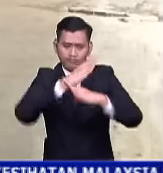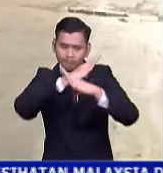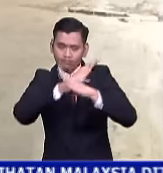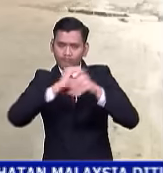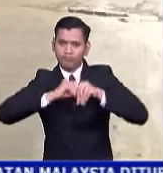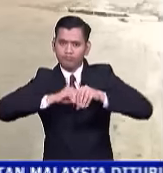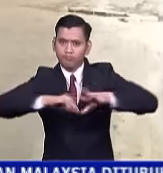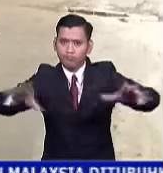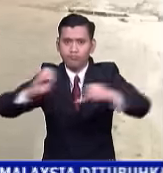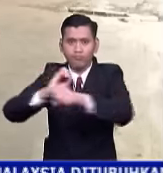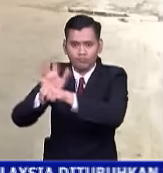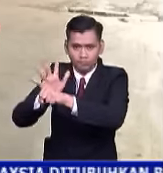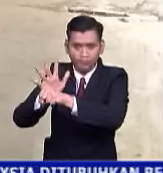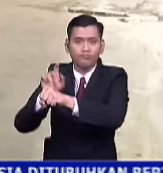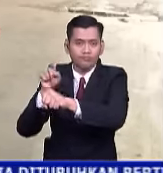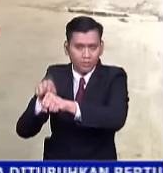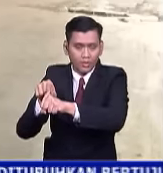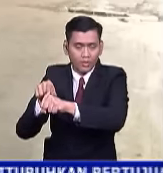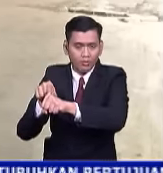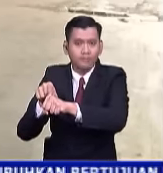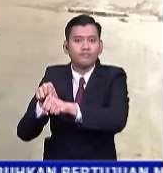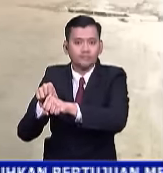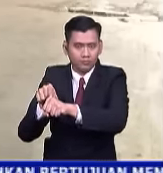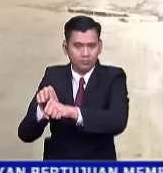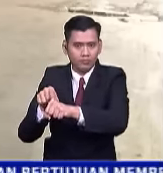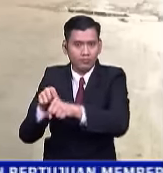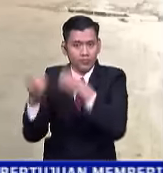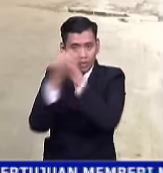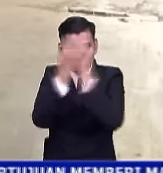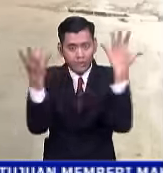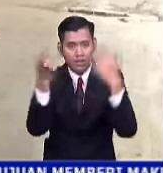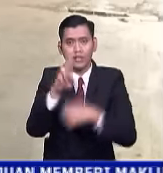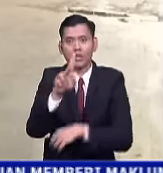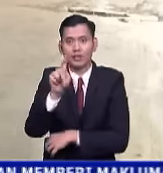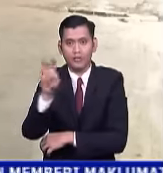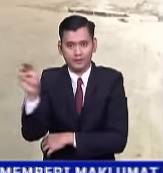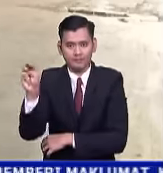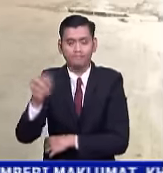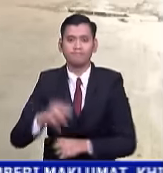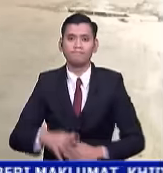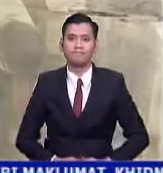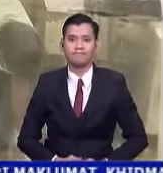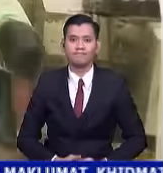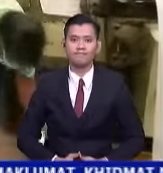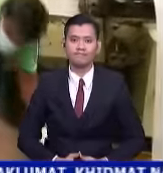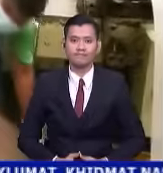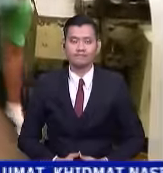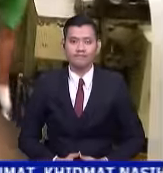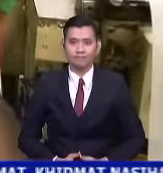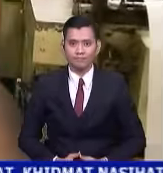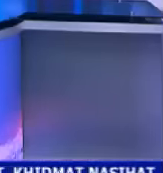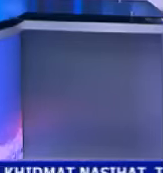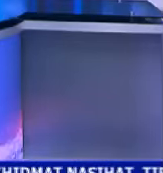penularan COVID-19. Amirul Aizat Muhammad Syafi'i, Berita RTM.